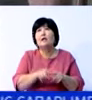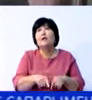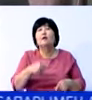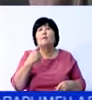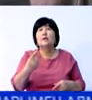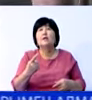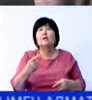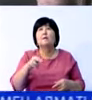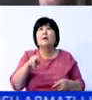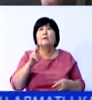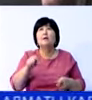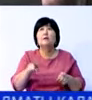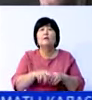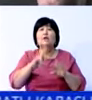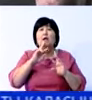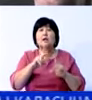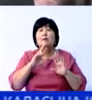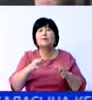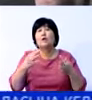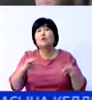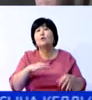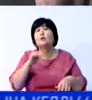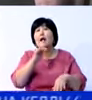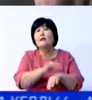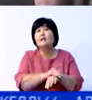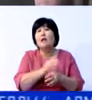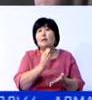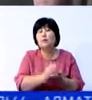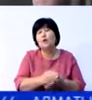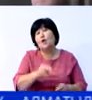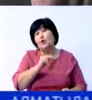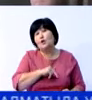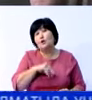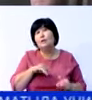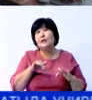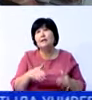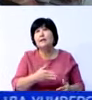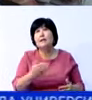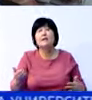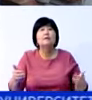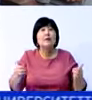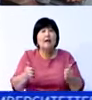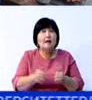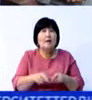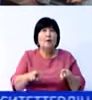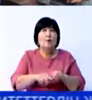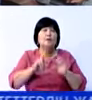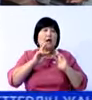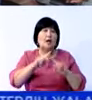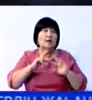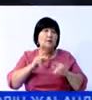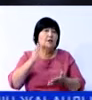бар. Осындай кемшіліктерге жол бергені анықталып отыр. Жұмыс істегендеріңізбен қатар осындай кемшіліктер